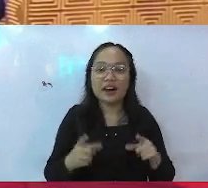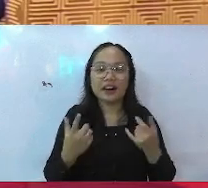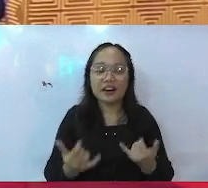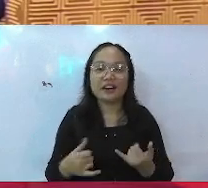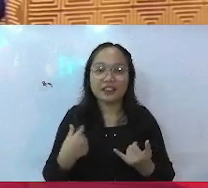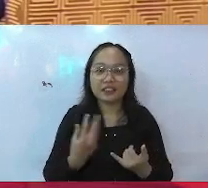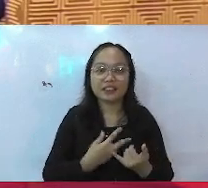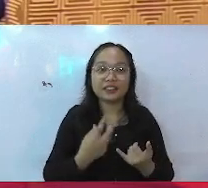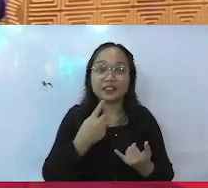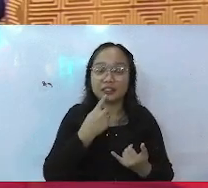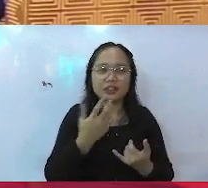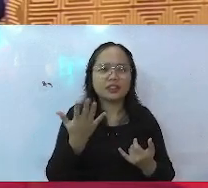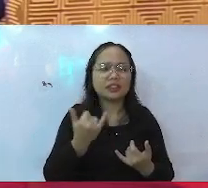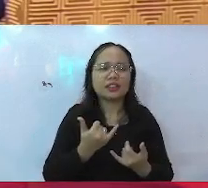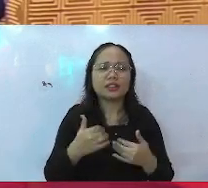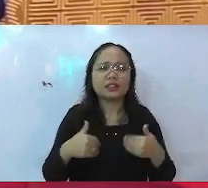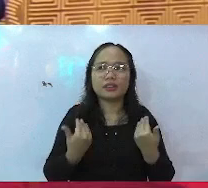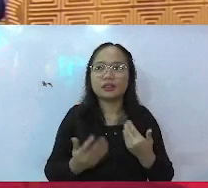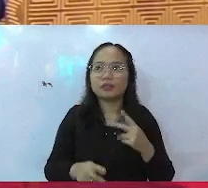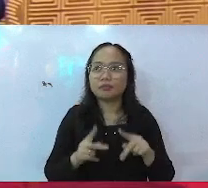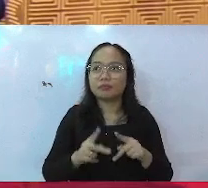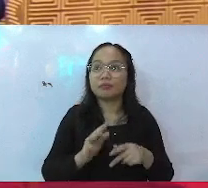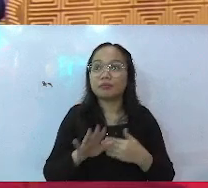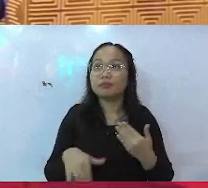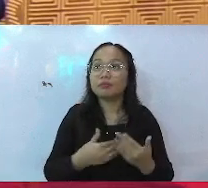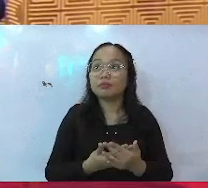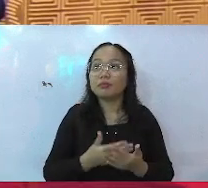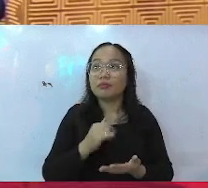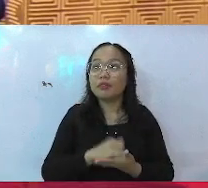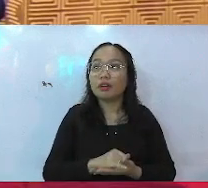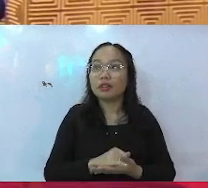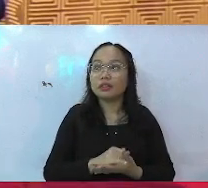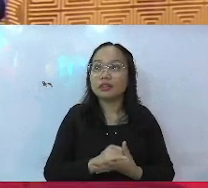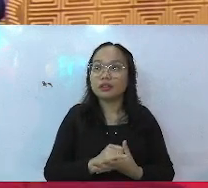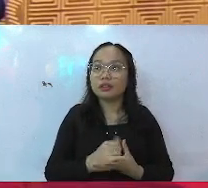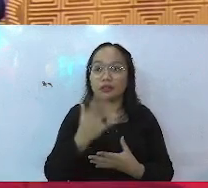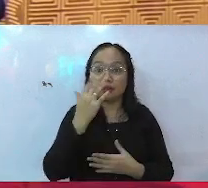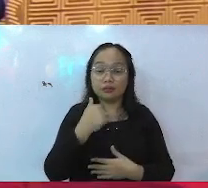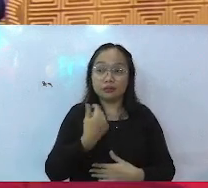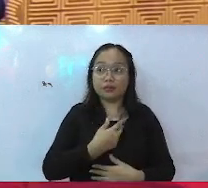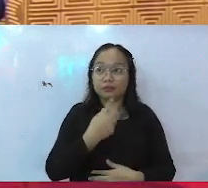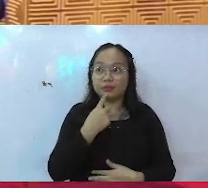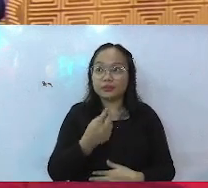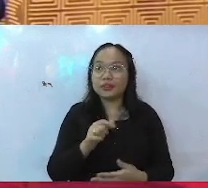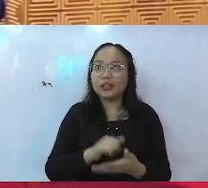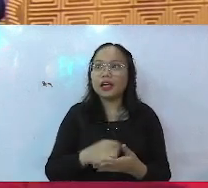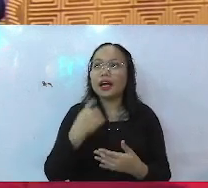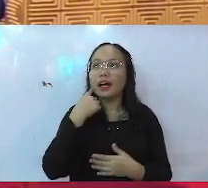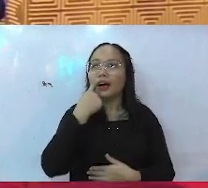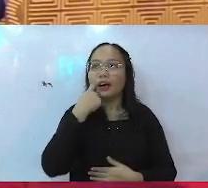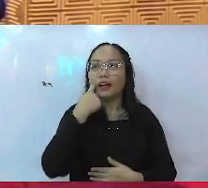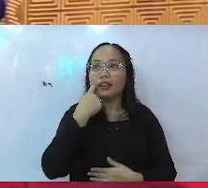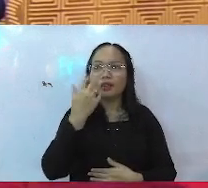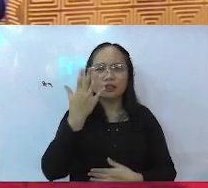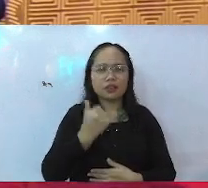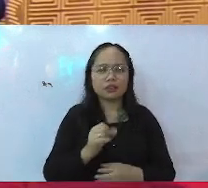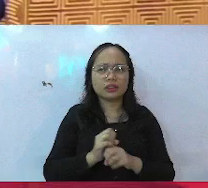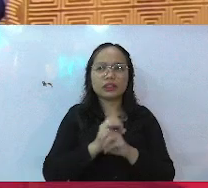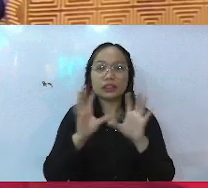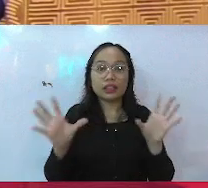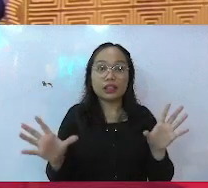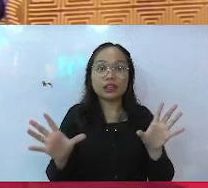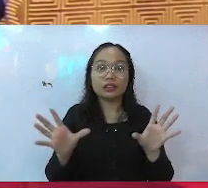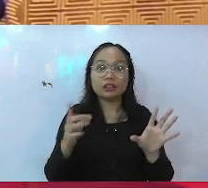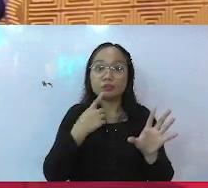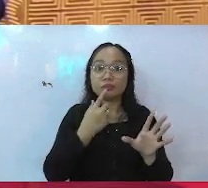lang sinasabihan because young people lahat Ito kasi ano eh lalonglalo na k kaya ginusto ko rin Ong kanta na ito kanina kasi maliwanag shoutout sa